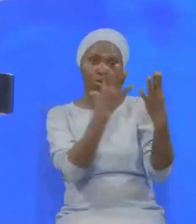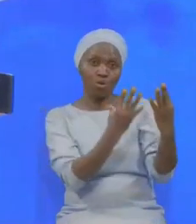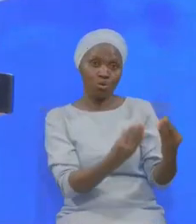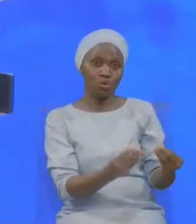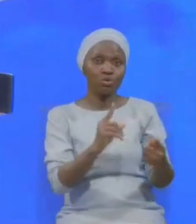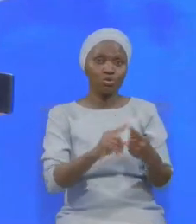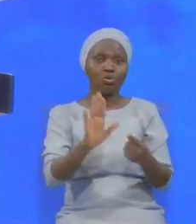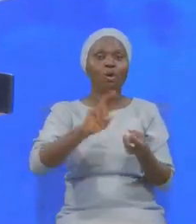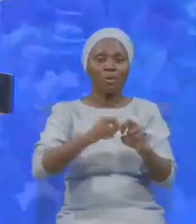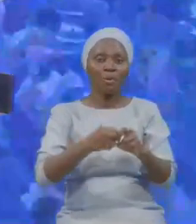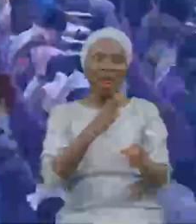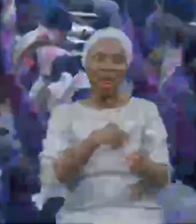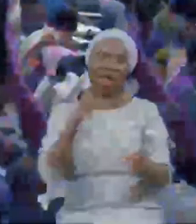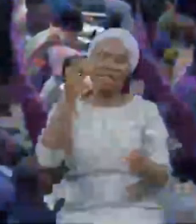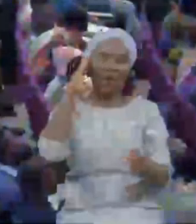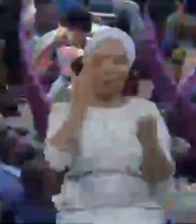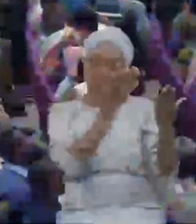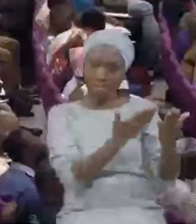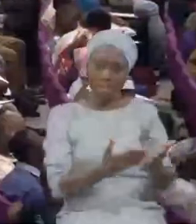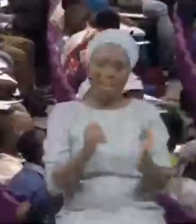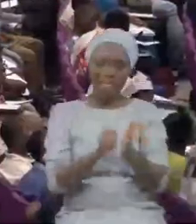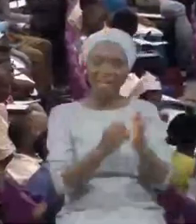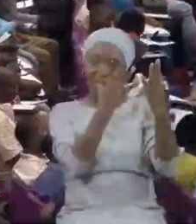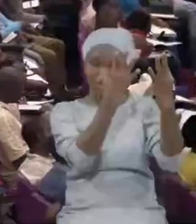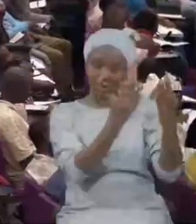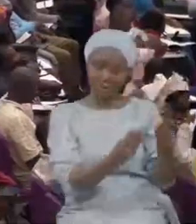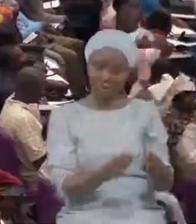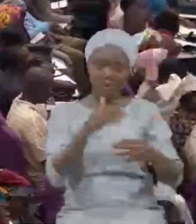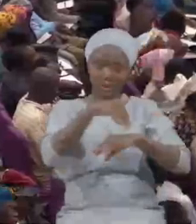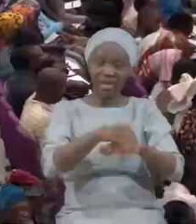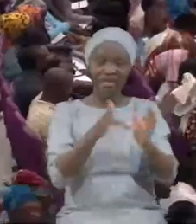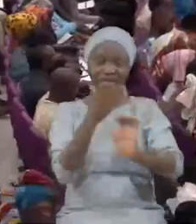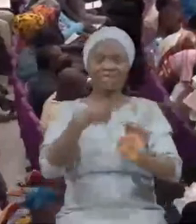il apportera la solution ce soir.